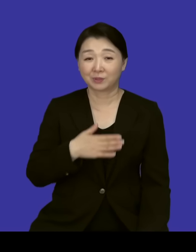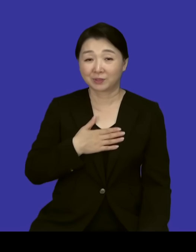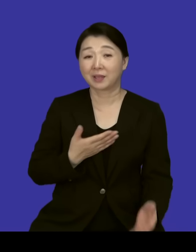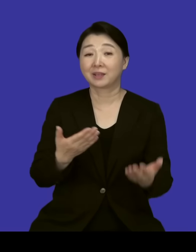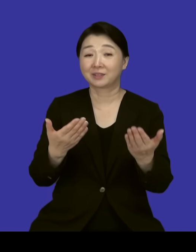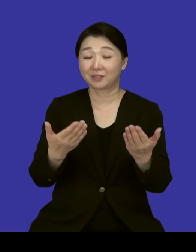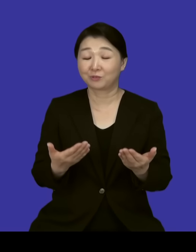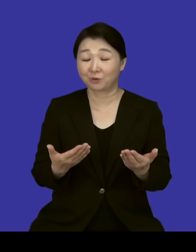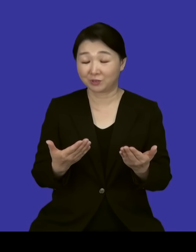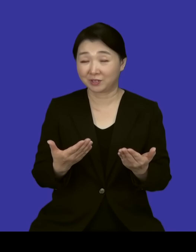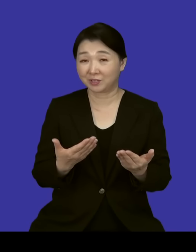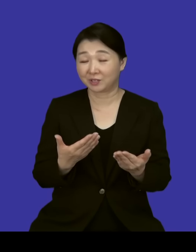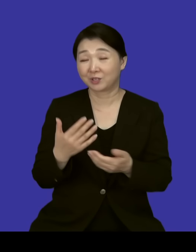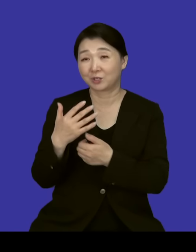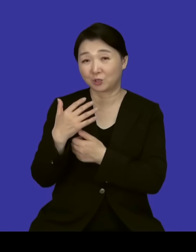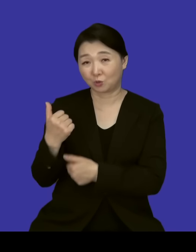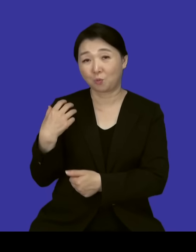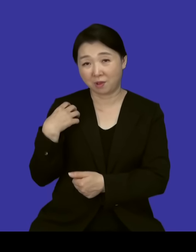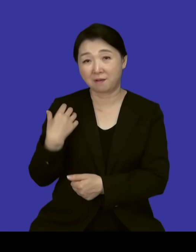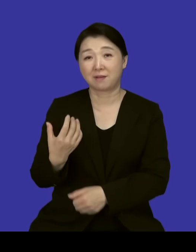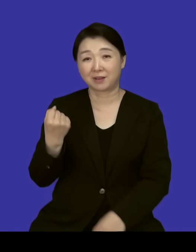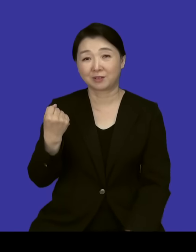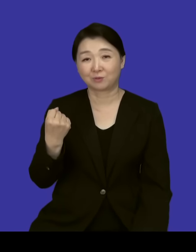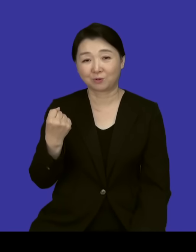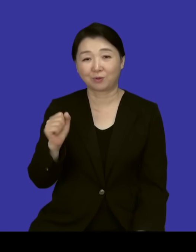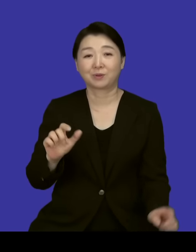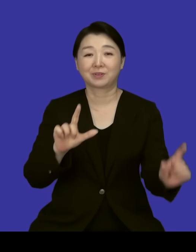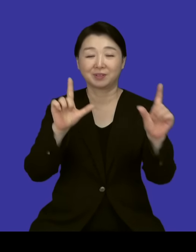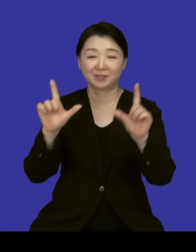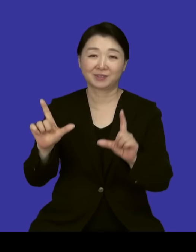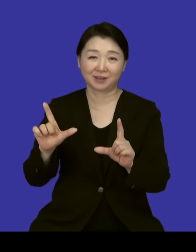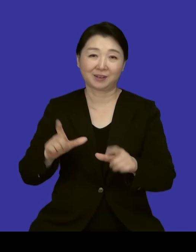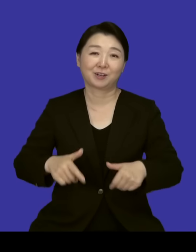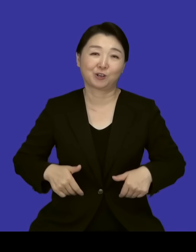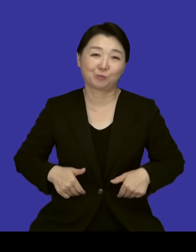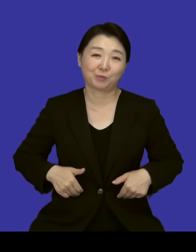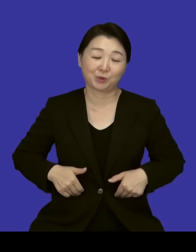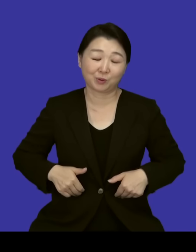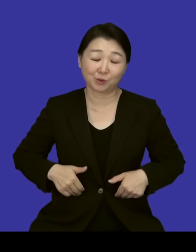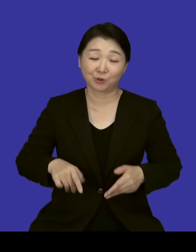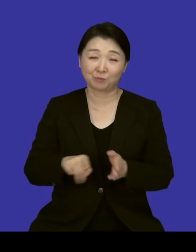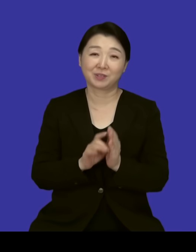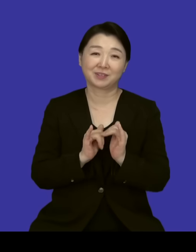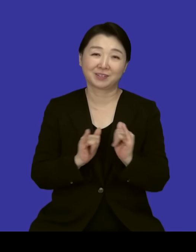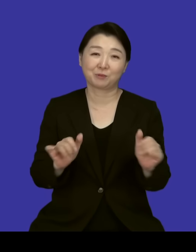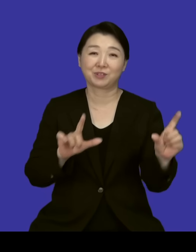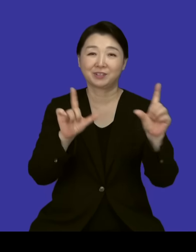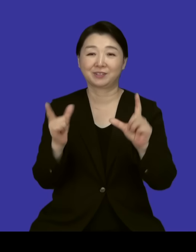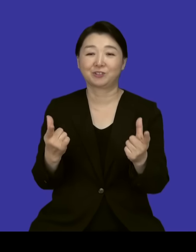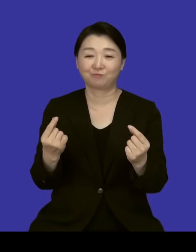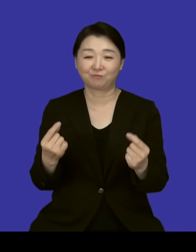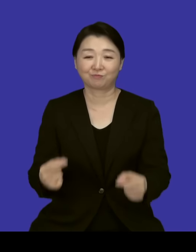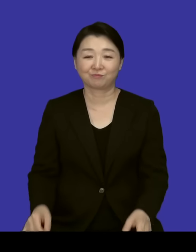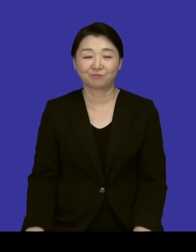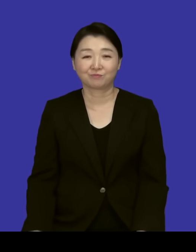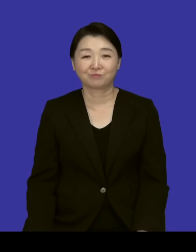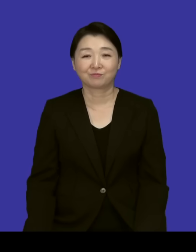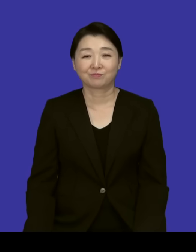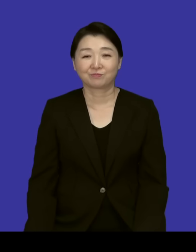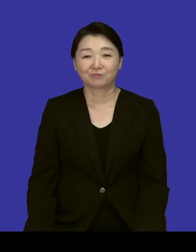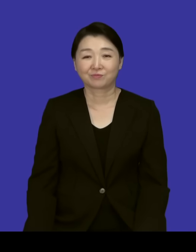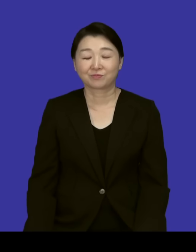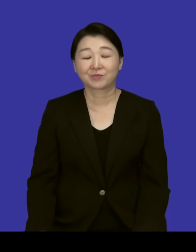주어진 그런 소명을 갖고 살아가는 게 우리 크리스찬의 삶이 아닌가 그런 생각이 듭니다.